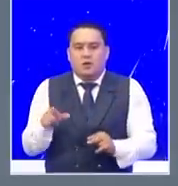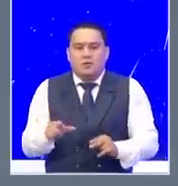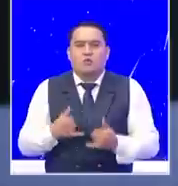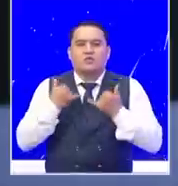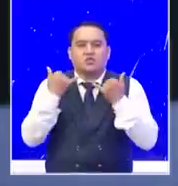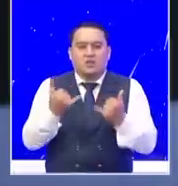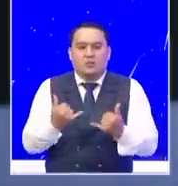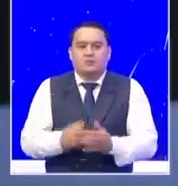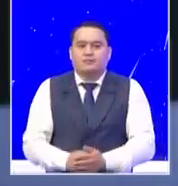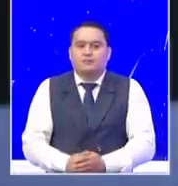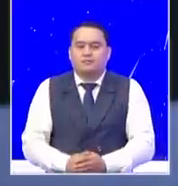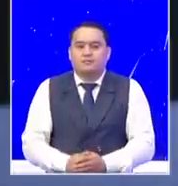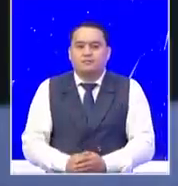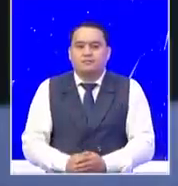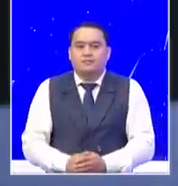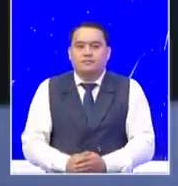буквы.